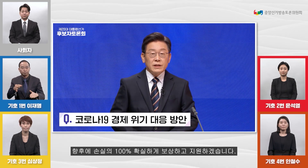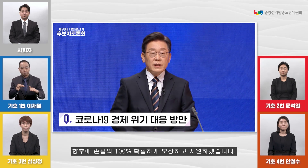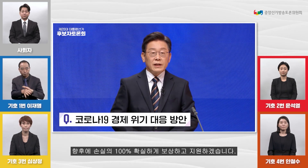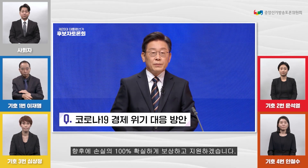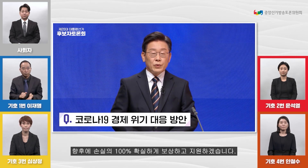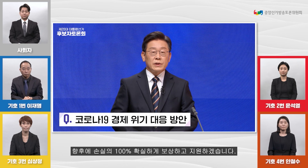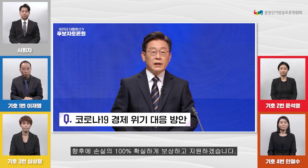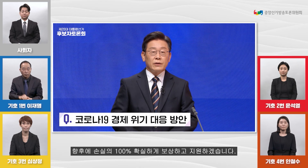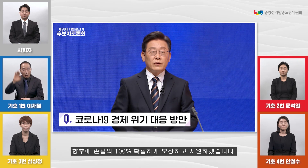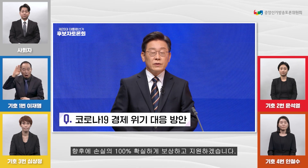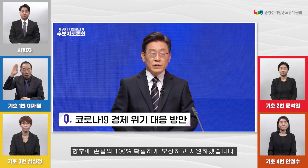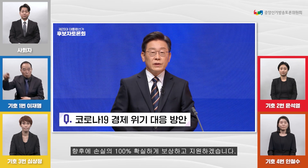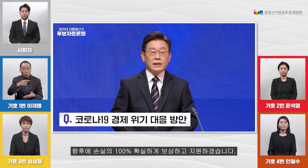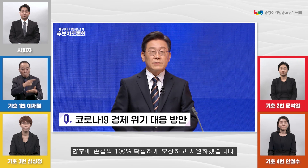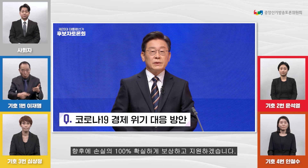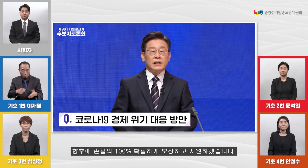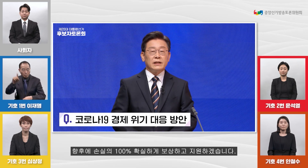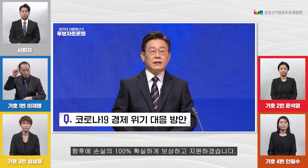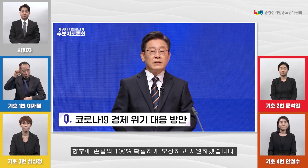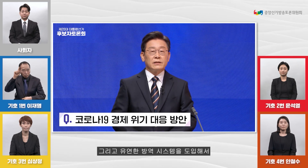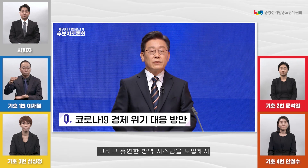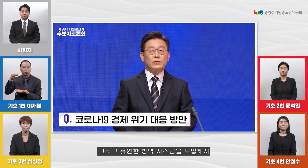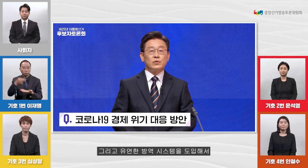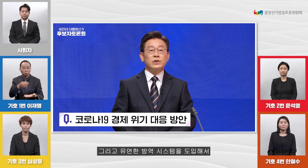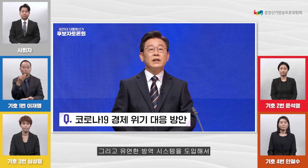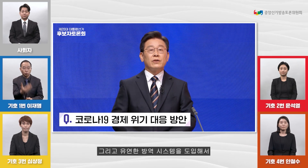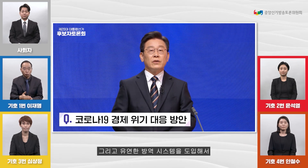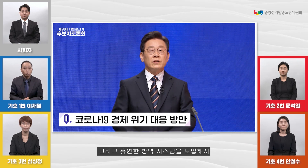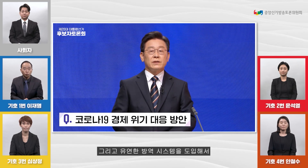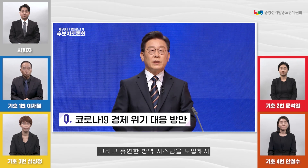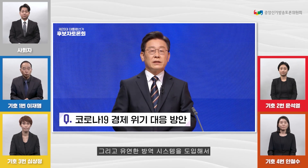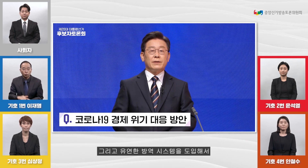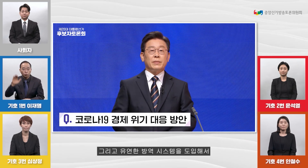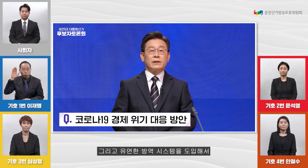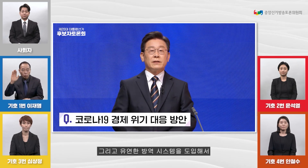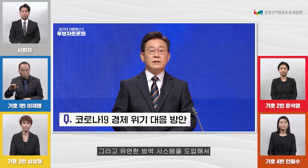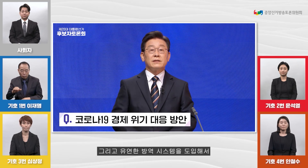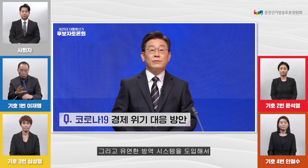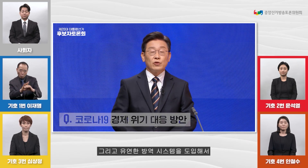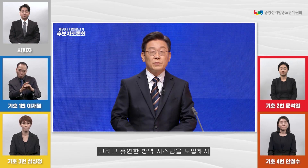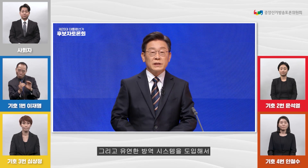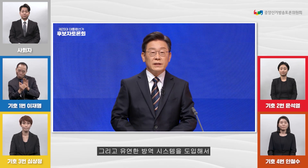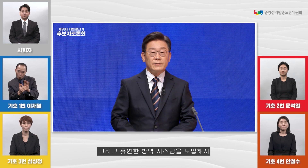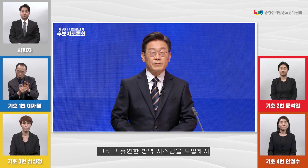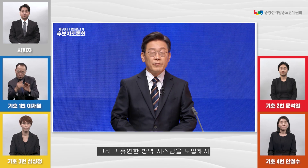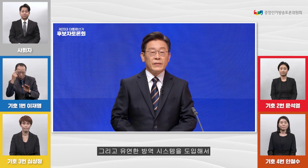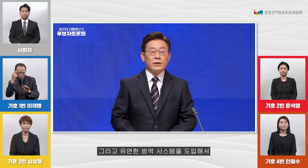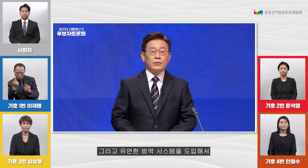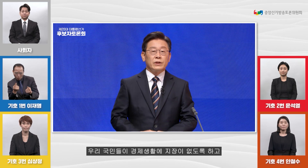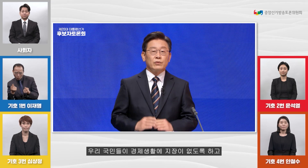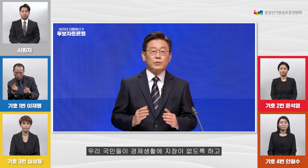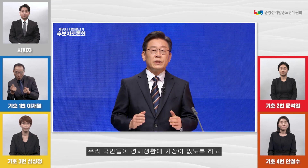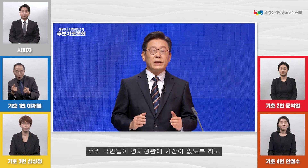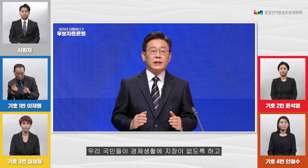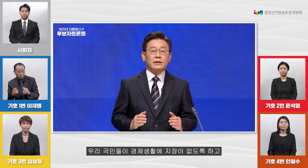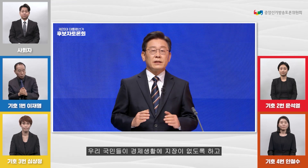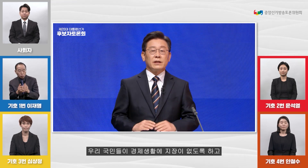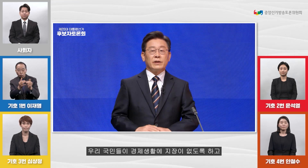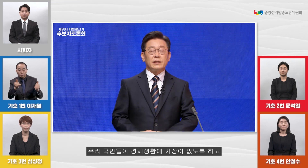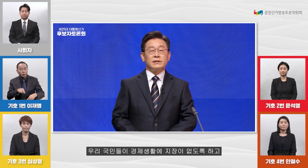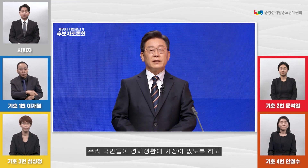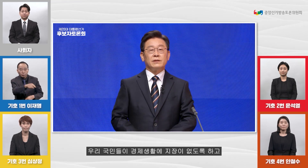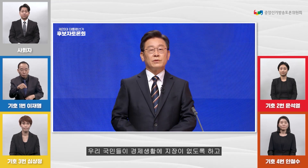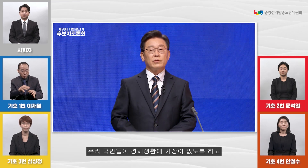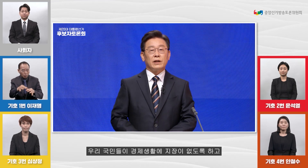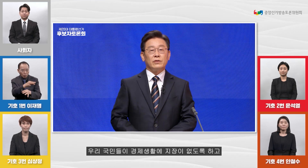100% 확실하게 보상하고 지원하겠습니다. 그리고 유연하고 스마트한 방역 시스템을 도입해서 우리 국민들이 경제